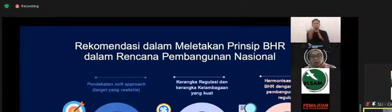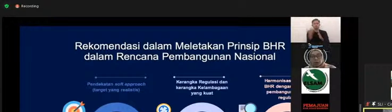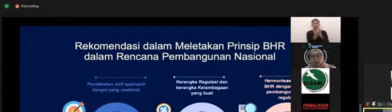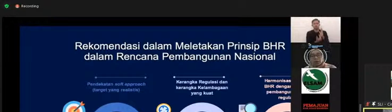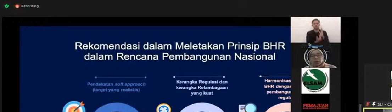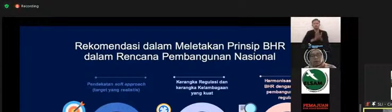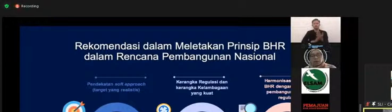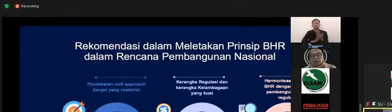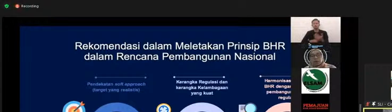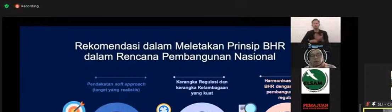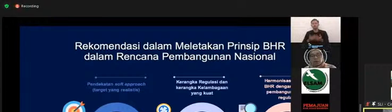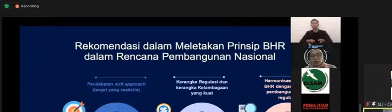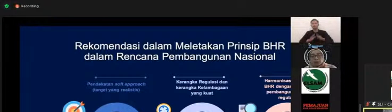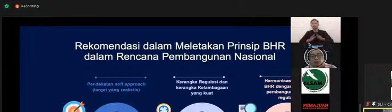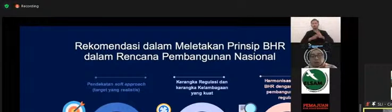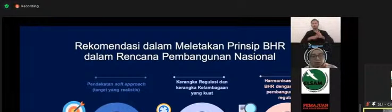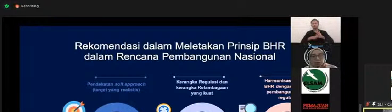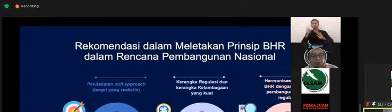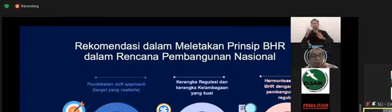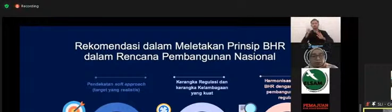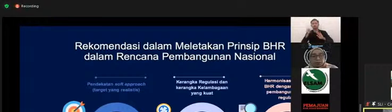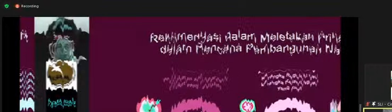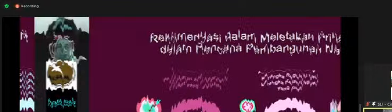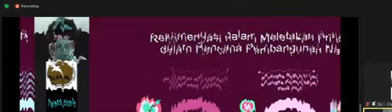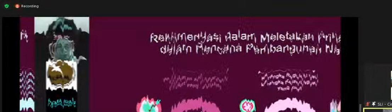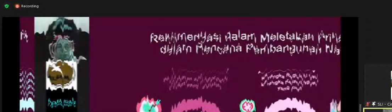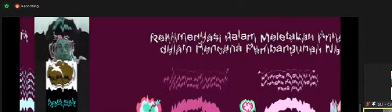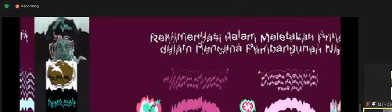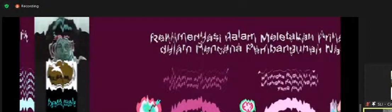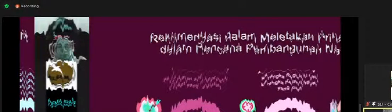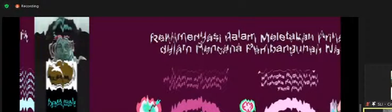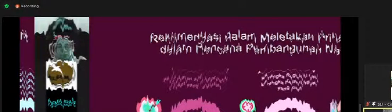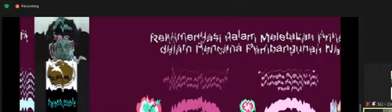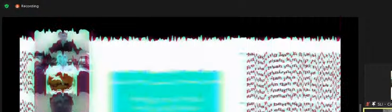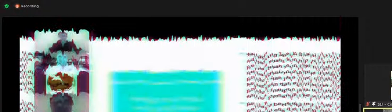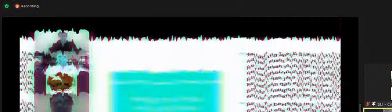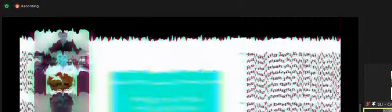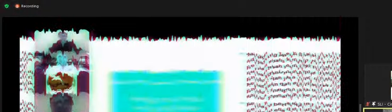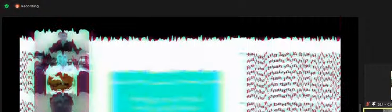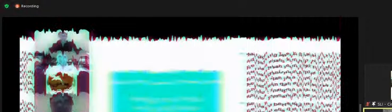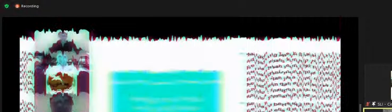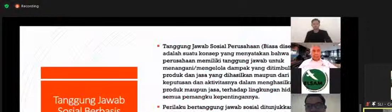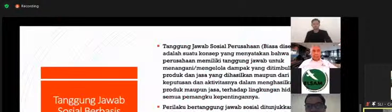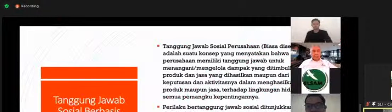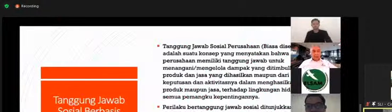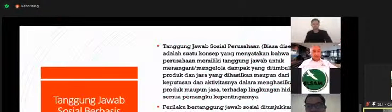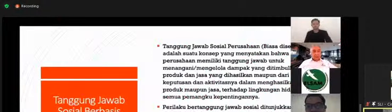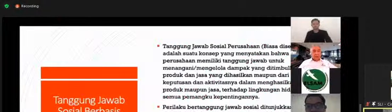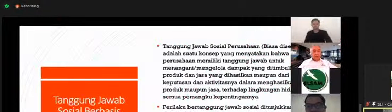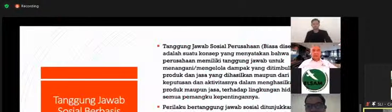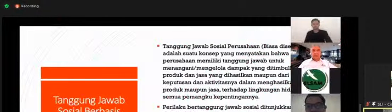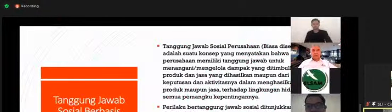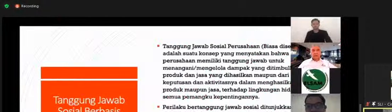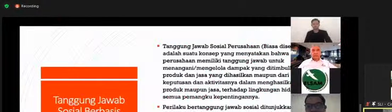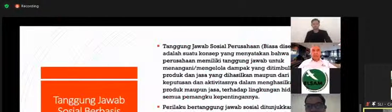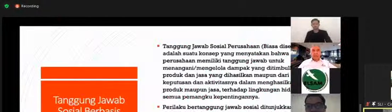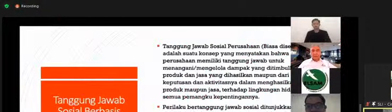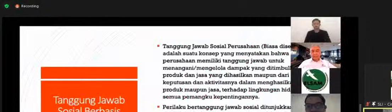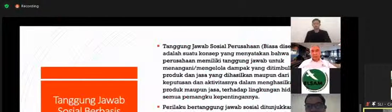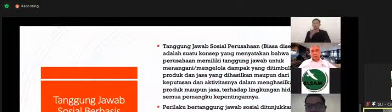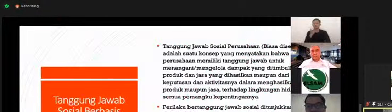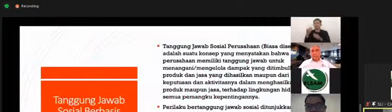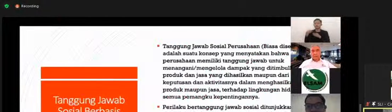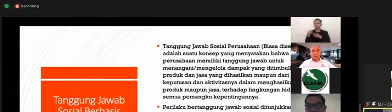pembangunan eh nasional dalam jangka waktu 5 tahun ke depan Nah jadi kalau tanggung jawab sosial berbasis iso